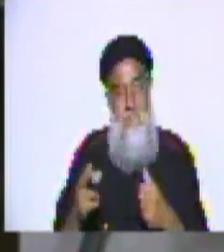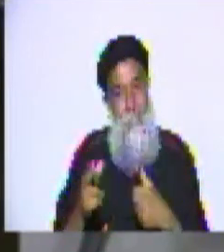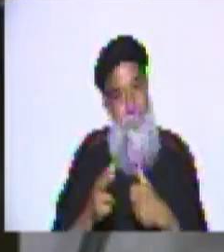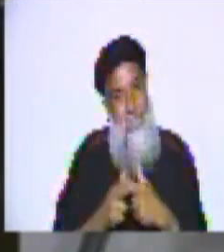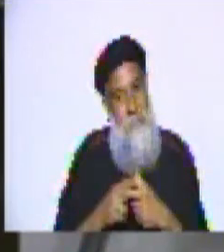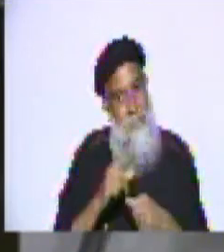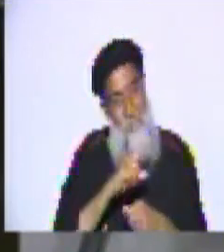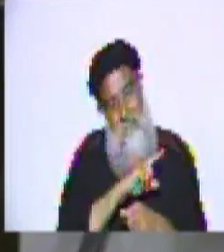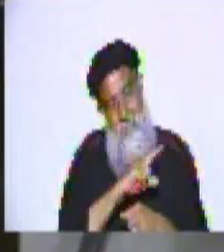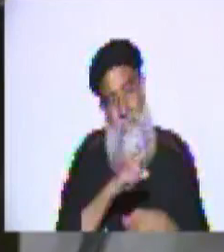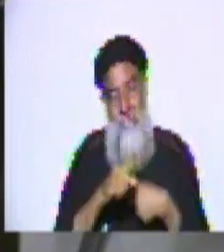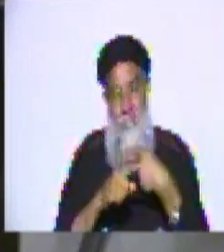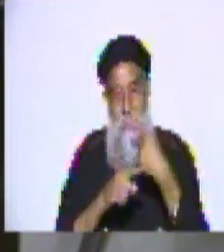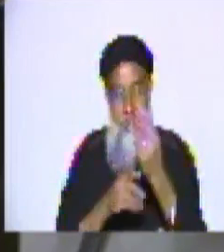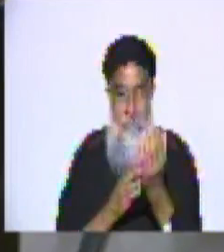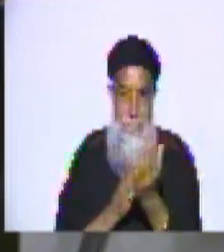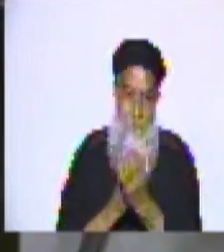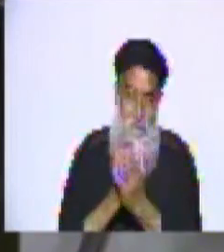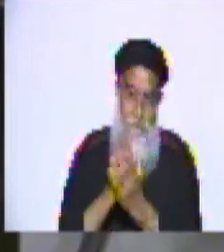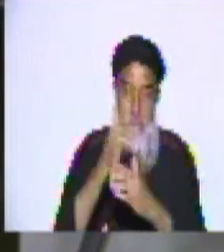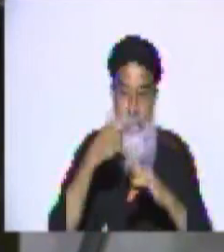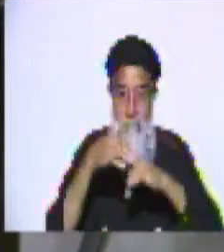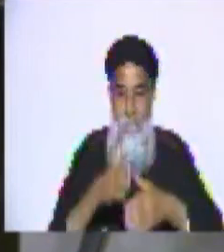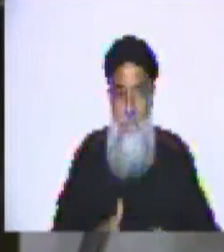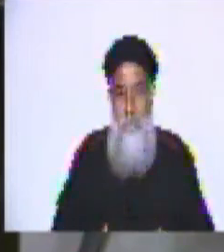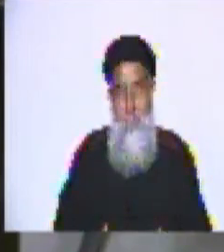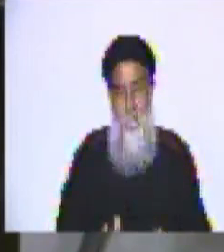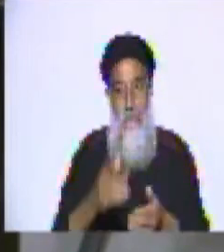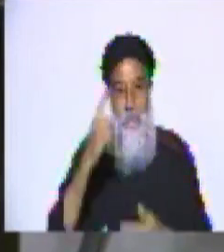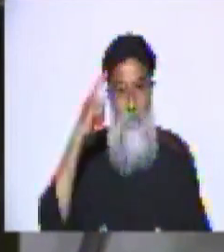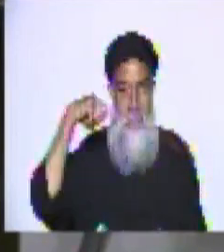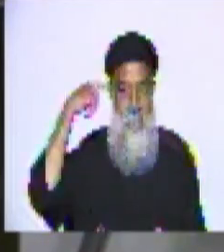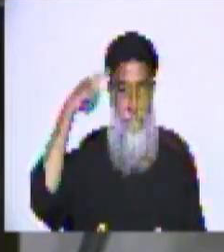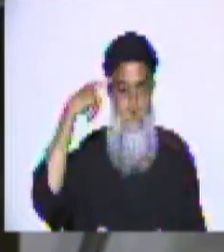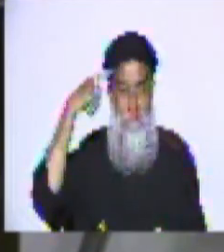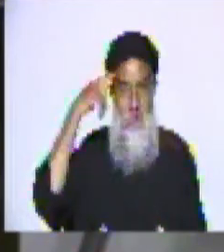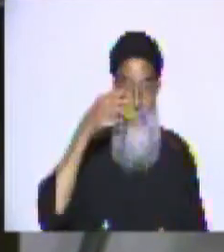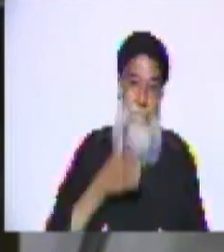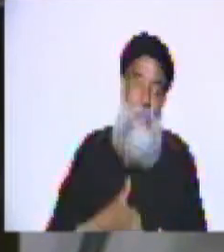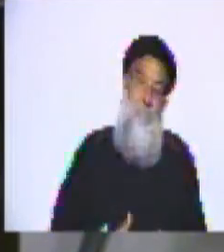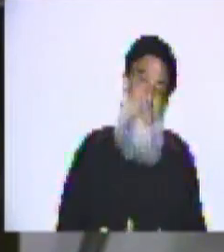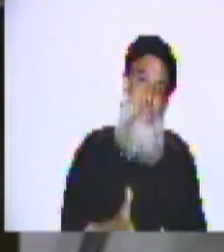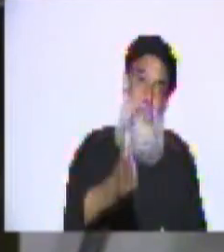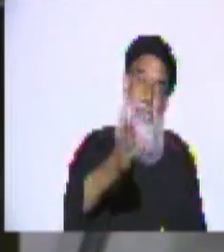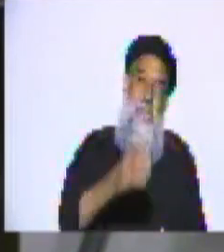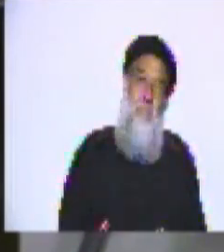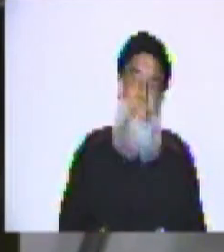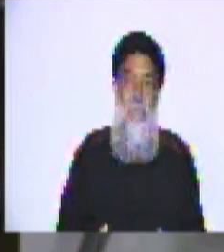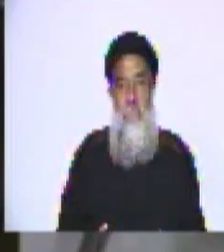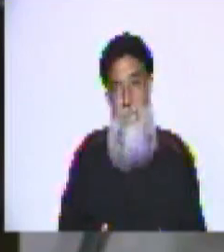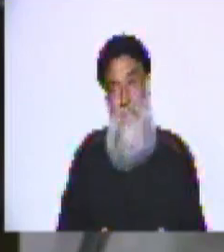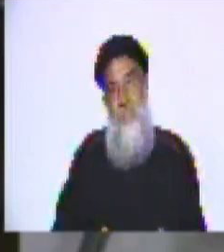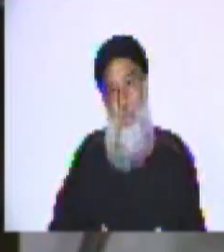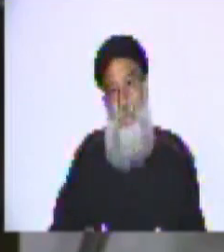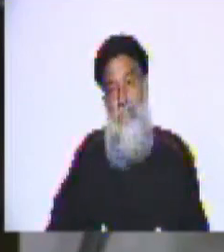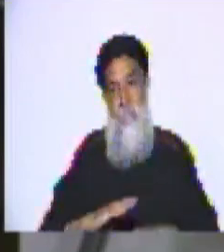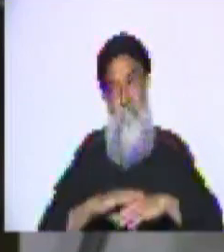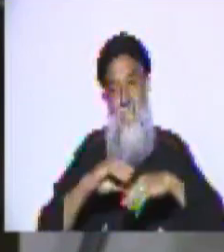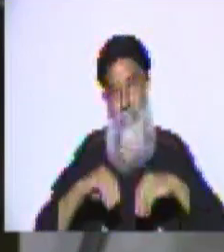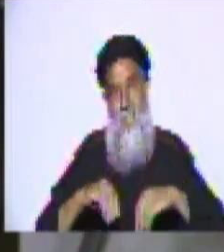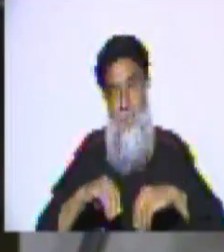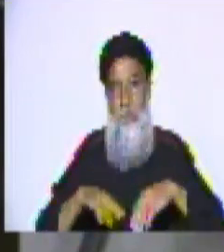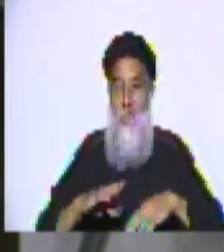سلبيات، وبيسلك باستقامة وبفكر مستقيم. وفي بقى الفضائل، الوداعة